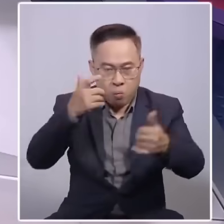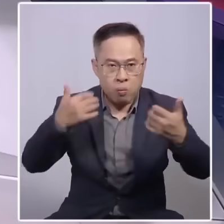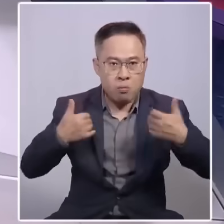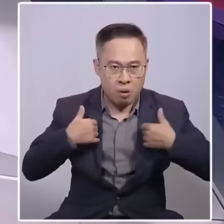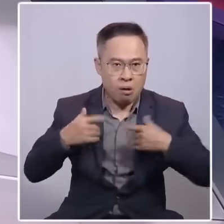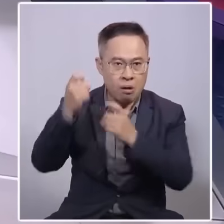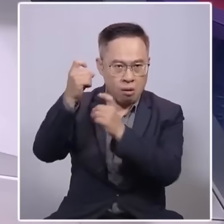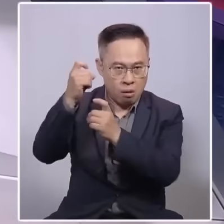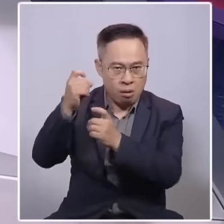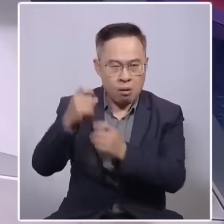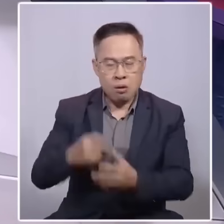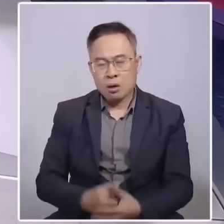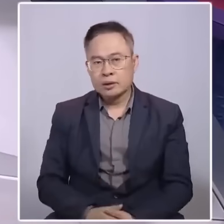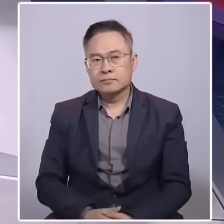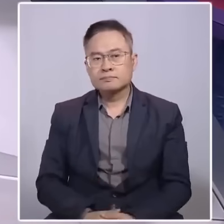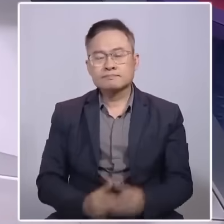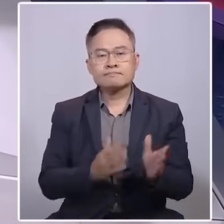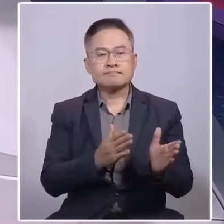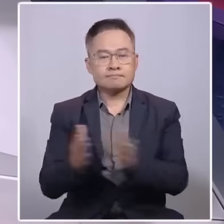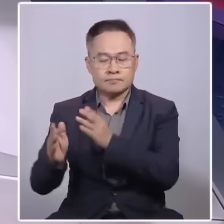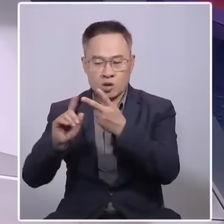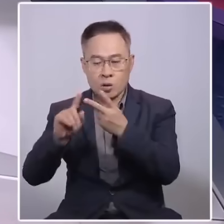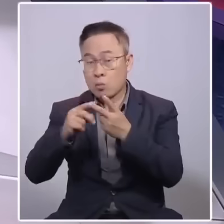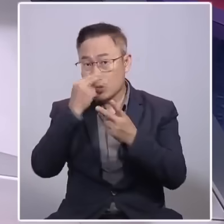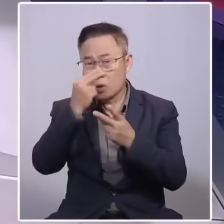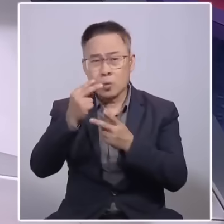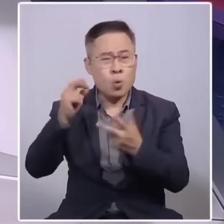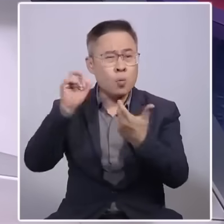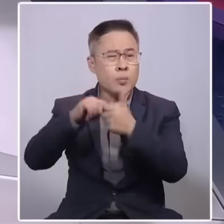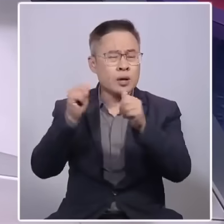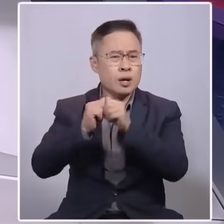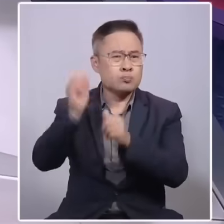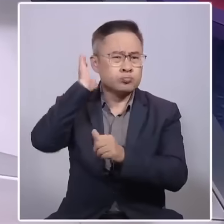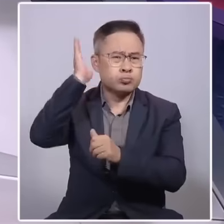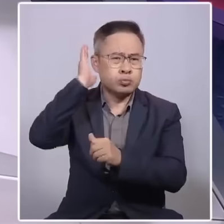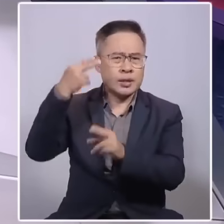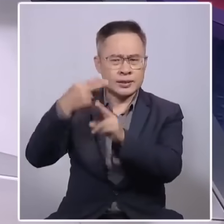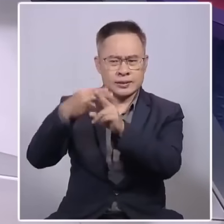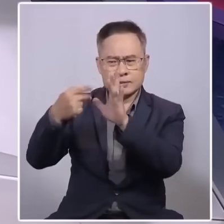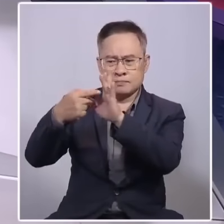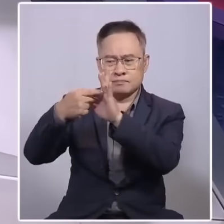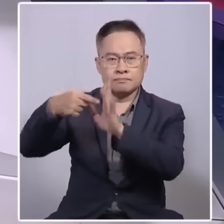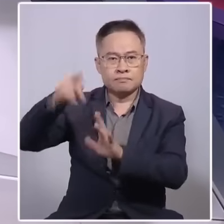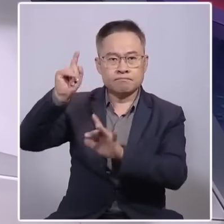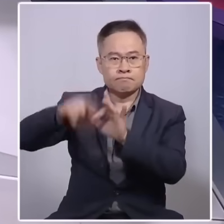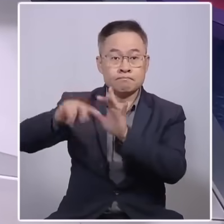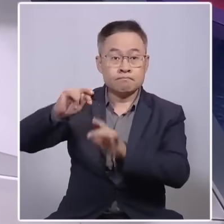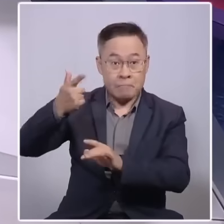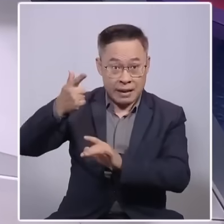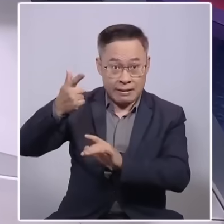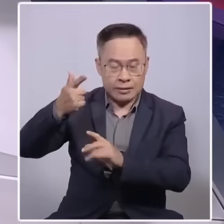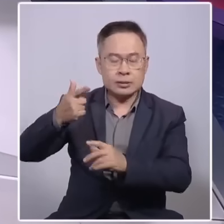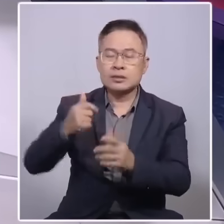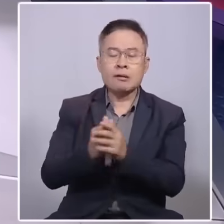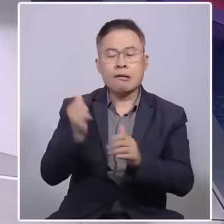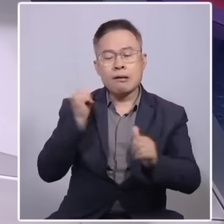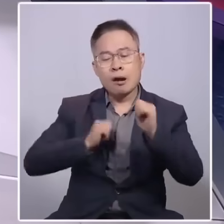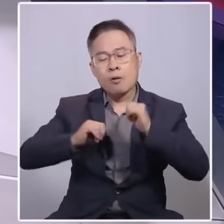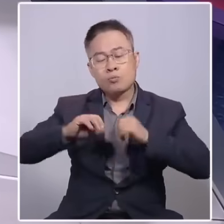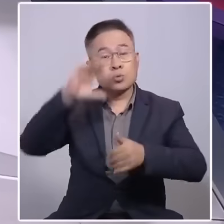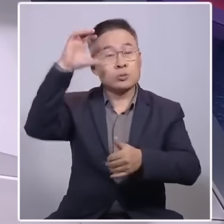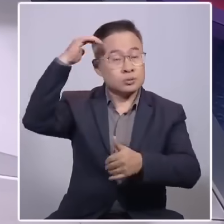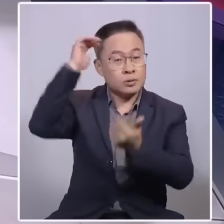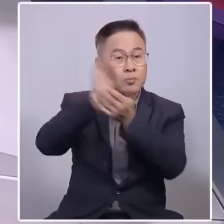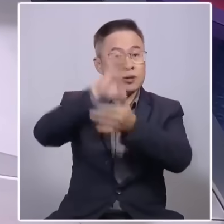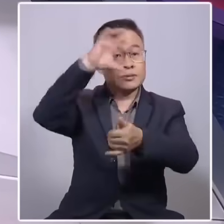มาดูความคืบหน้าคดีของเสี่แป้งนาโหนดกันบ้างถ้านับเข้าสู่วันนี้นะคะตั้งแต่ 22ตุลาคมประมาณ 1